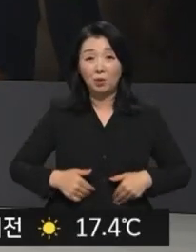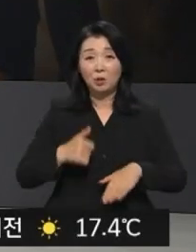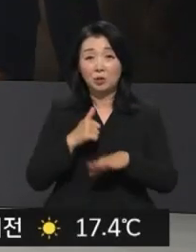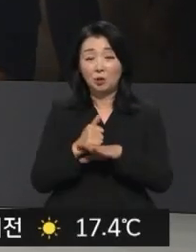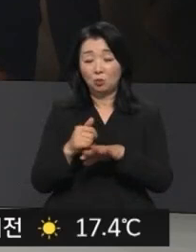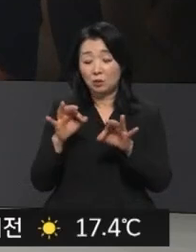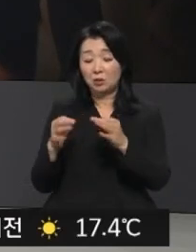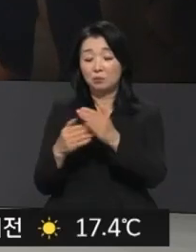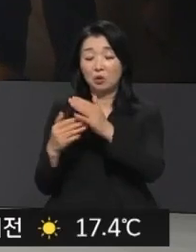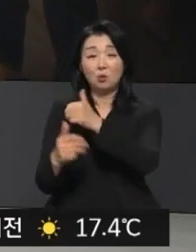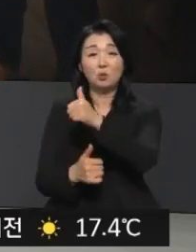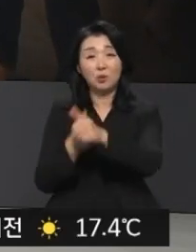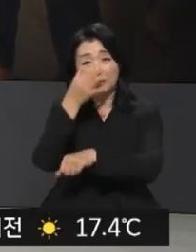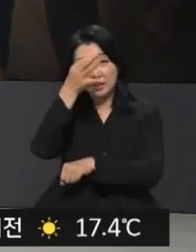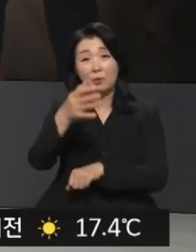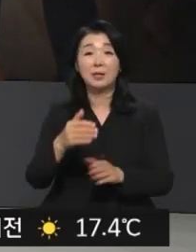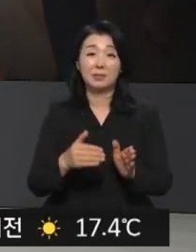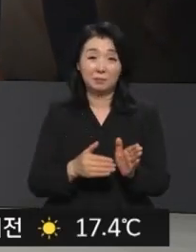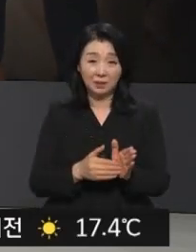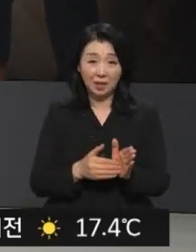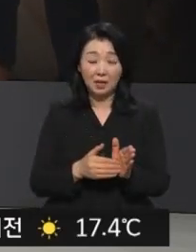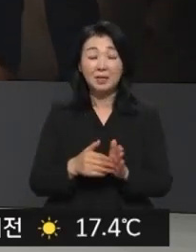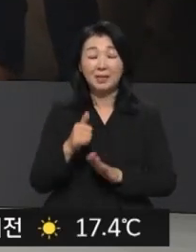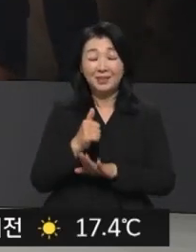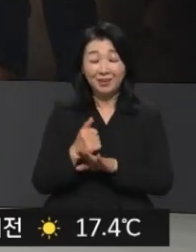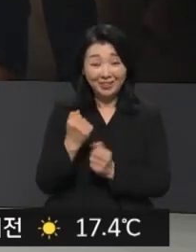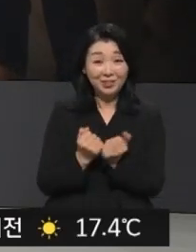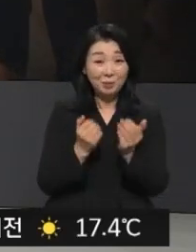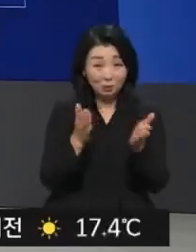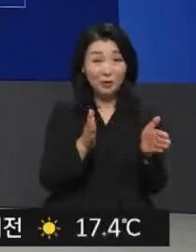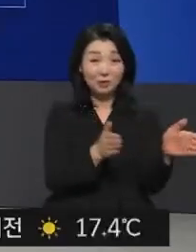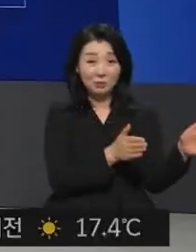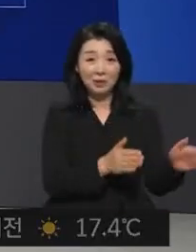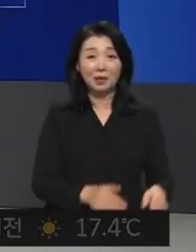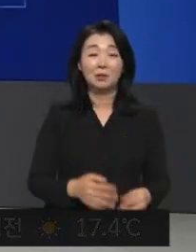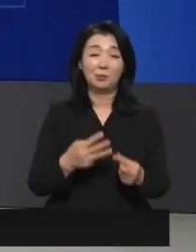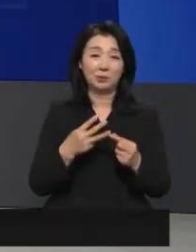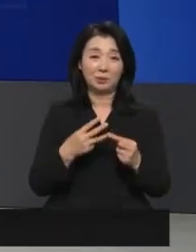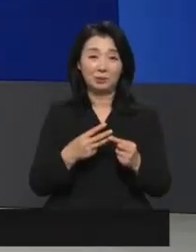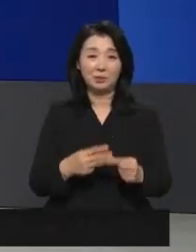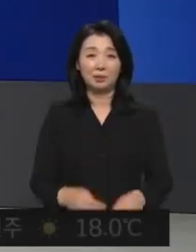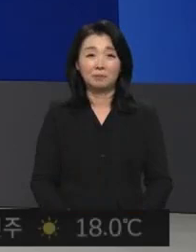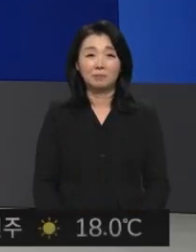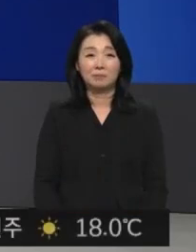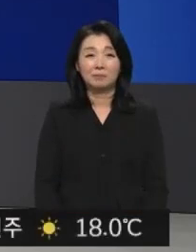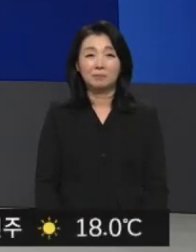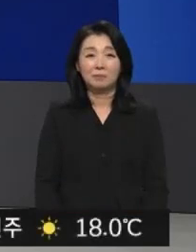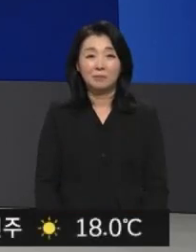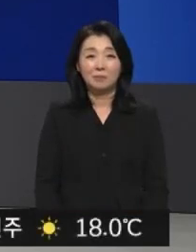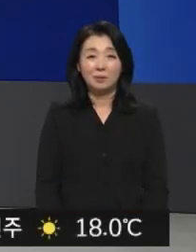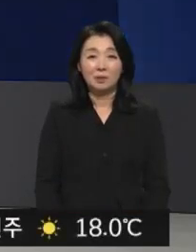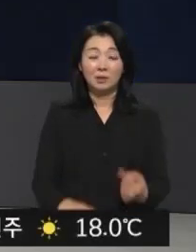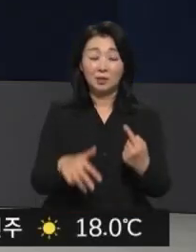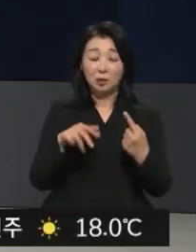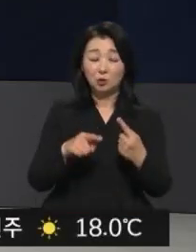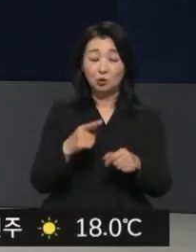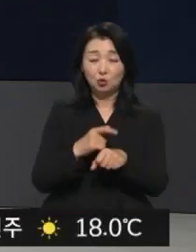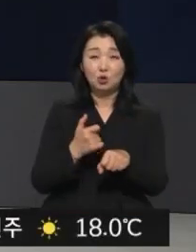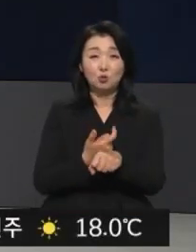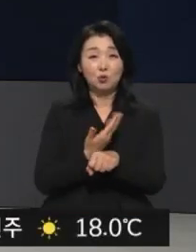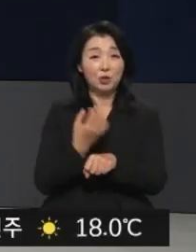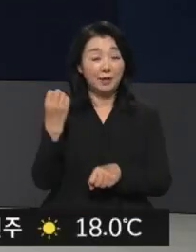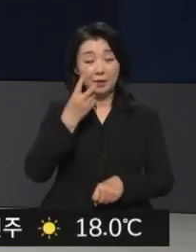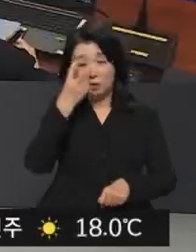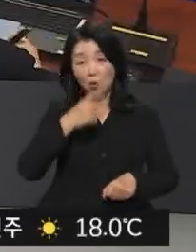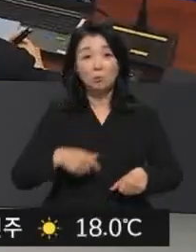사과했습니다. 이 속보는 들어가서 제가 직접 마저 전해드리도록 하고요. 세 번째 픽으로 갑니다. 주 69시간 재검토입니다.